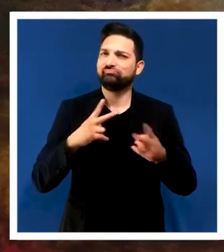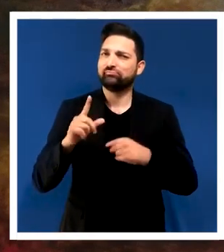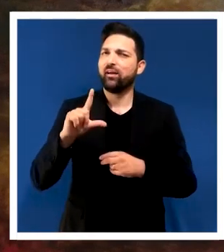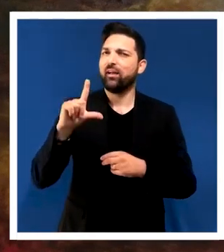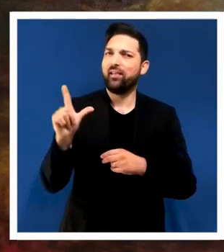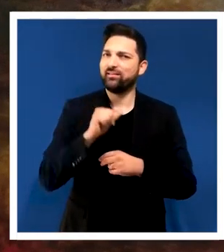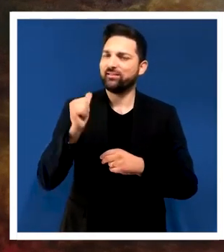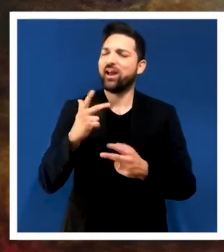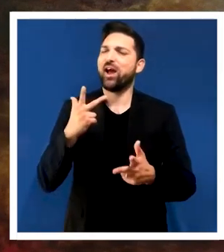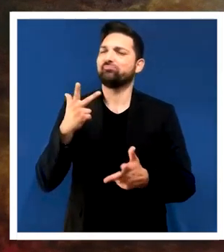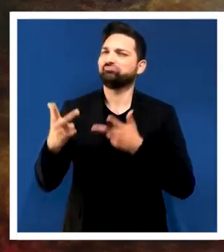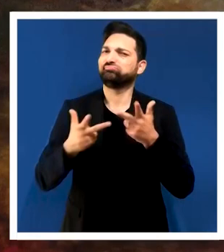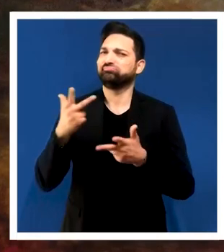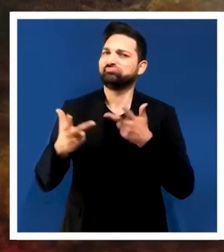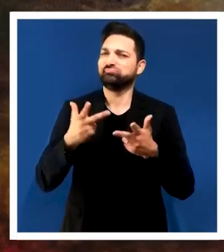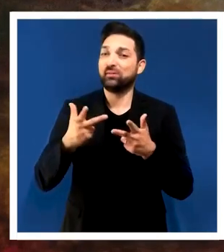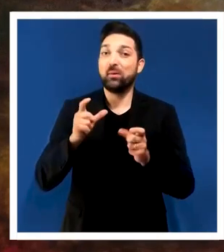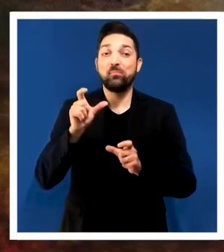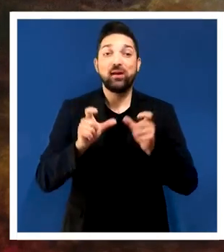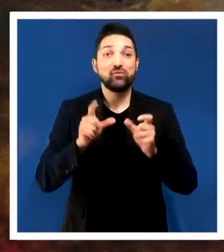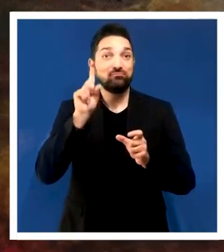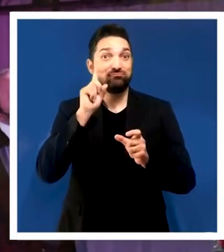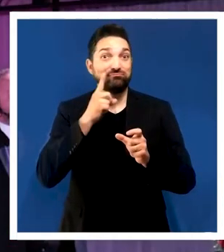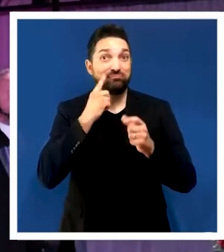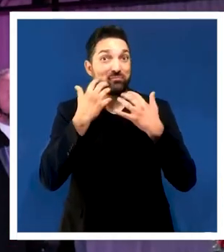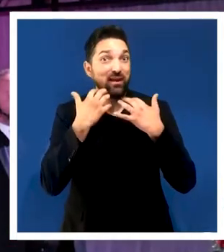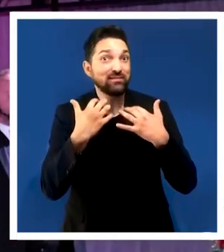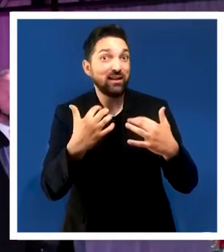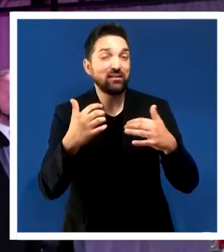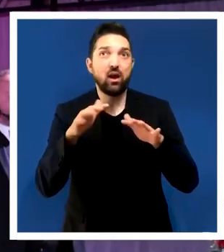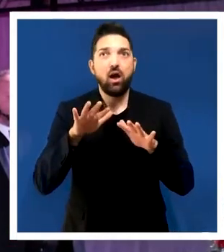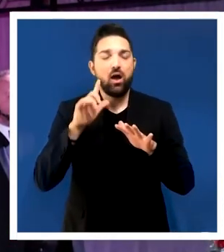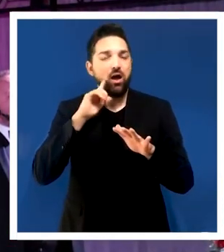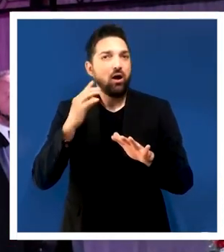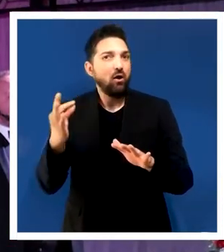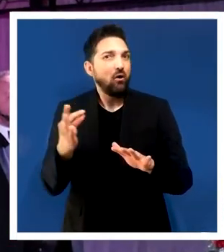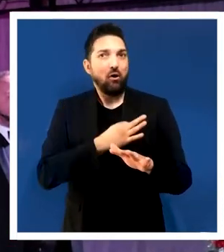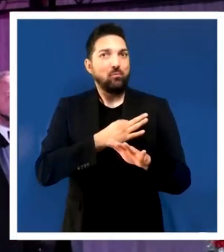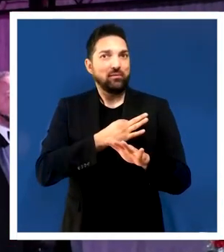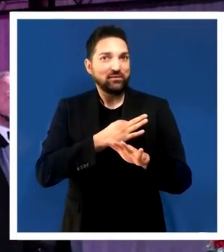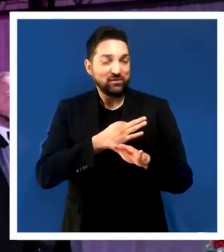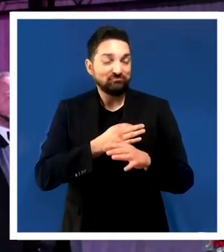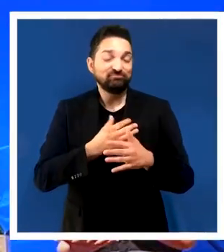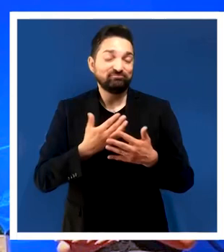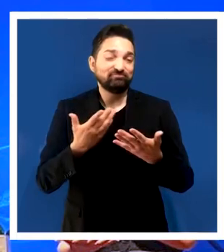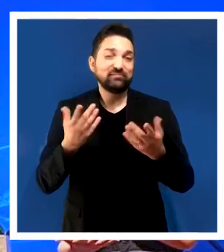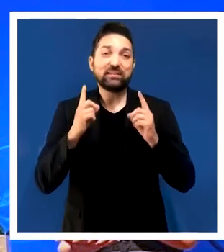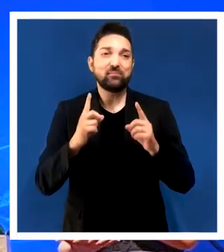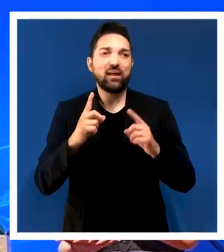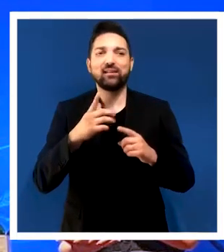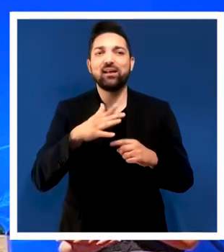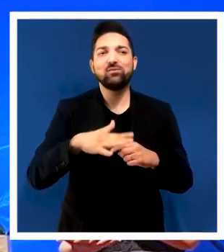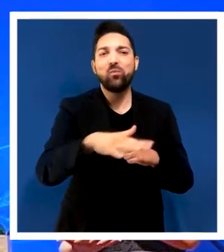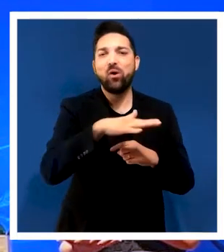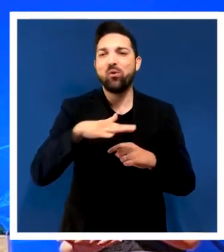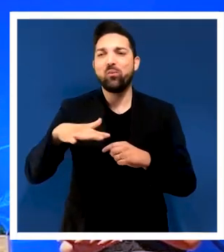contemporaneamente tradotto in LIS affinché i sordi possano udire nel palco, nella platea, nella piazza, in base alla location